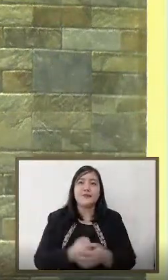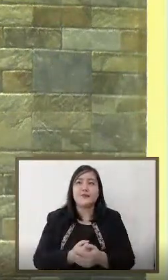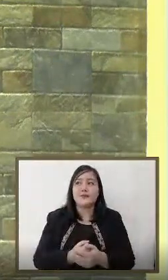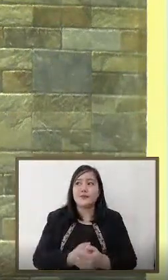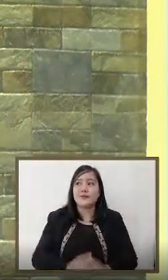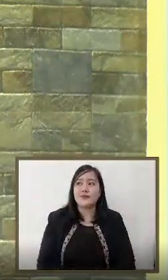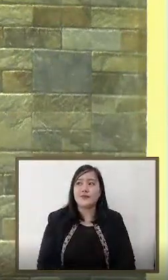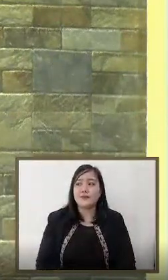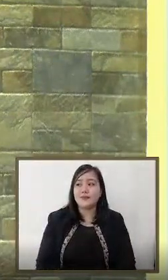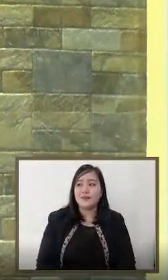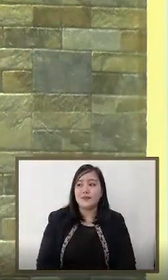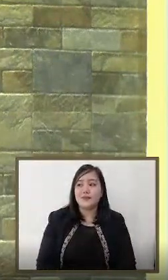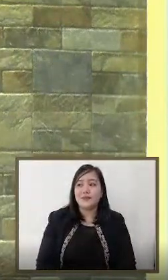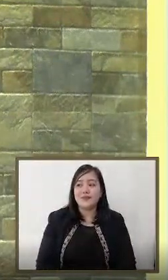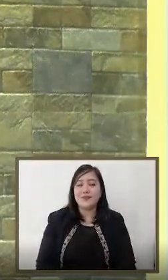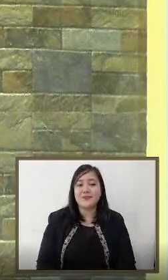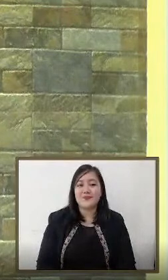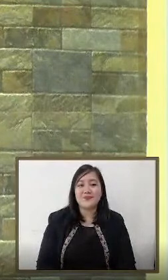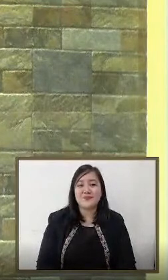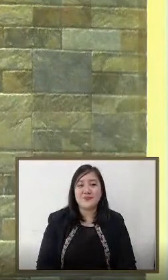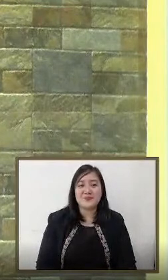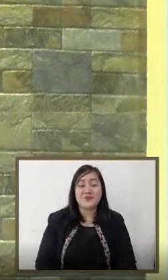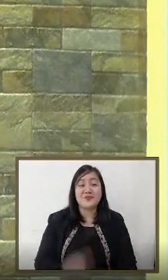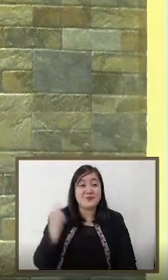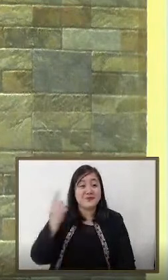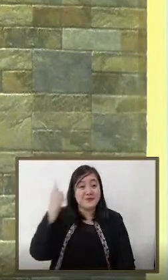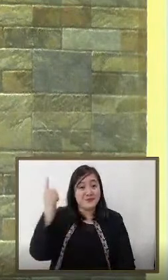hindi lumaki sa junior church.